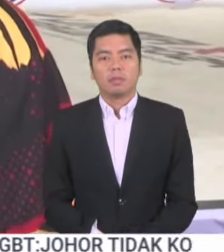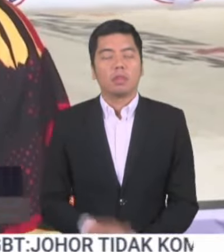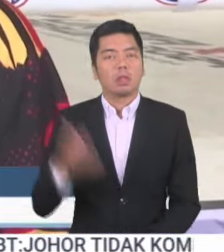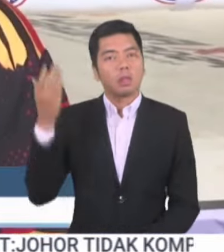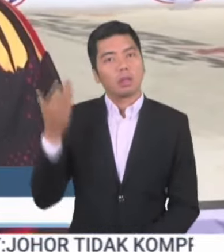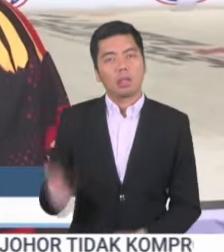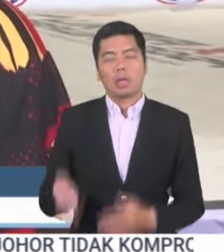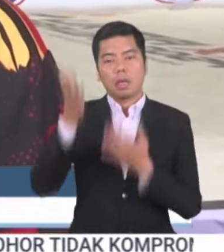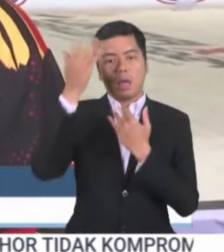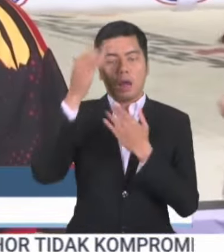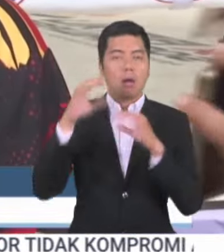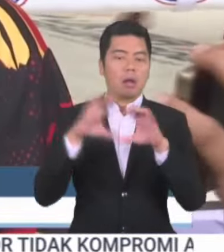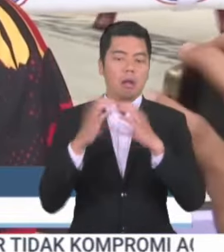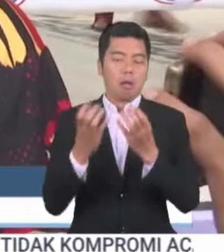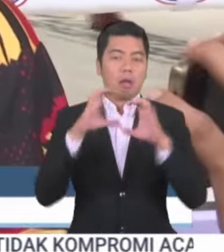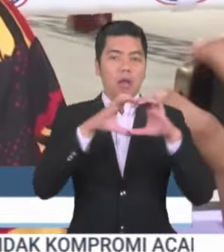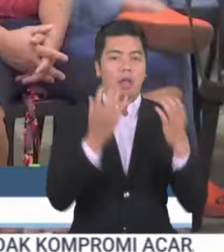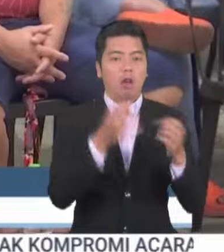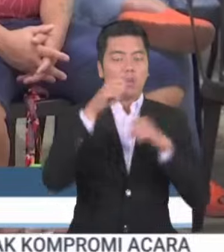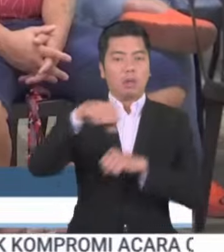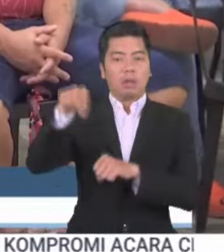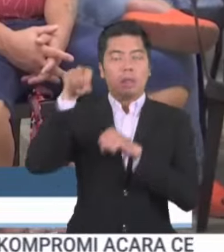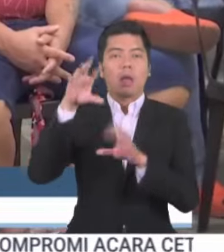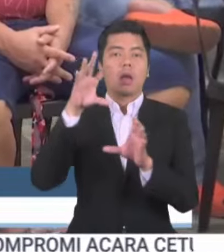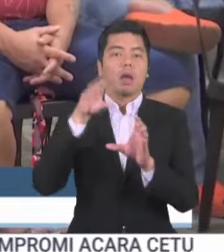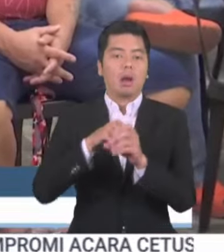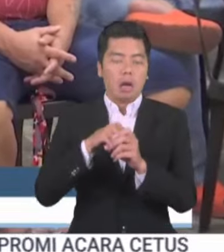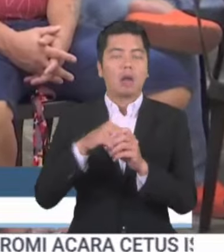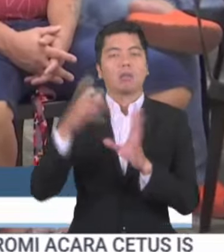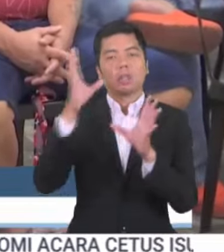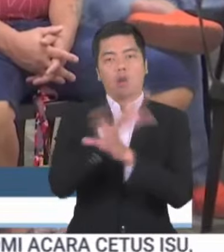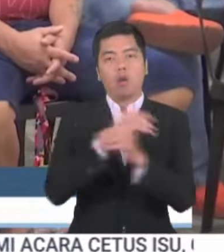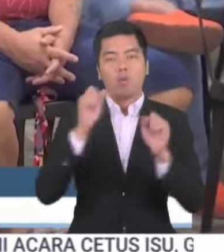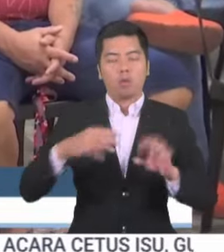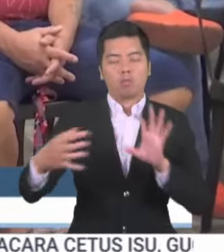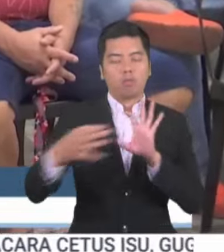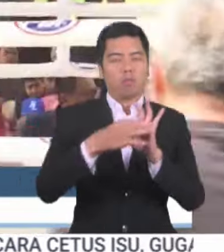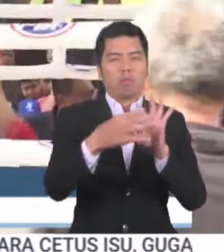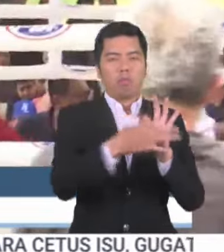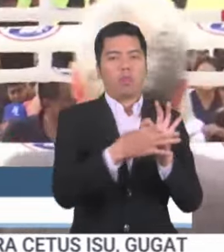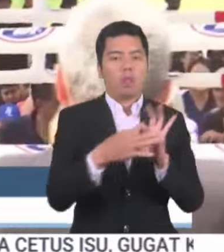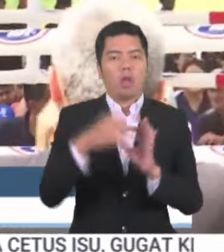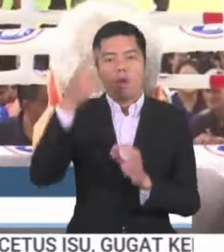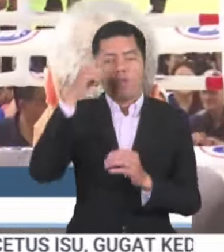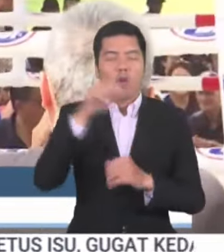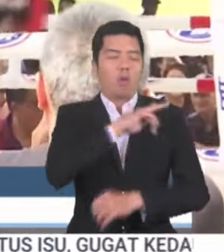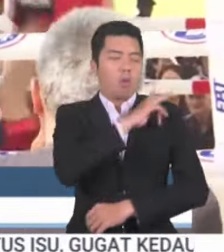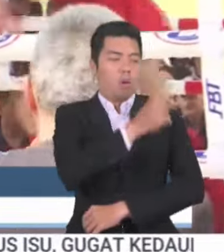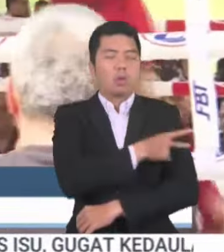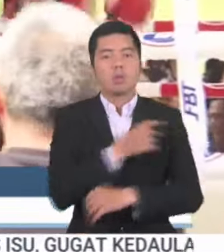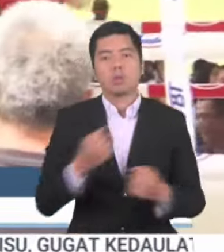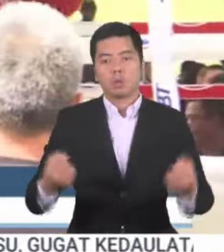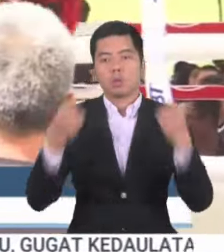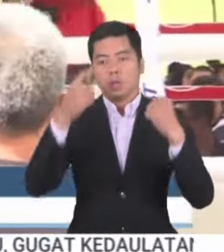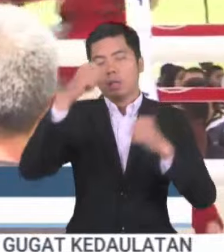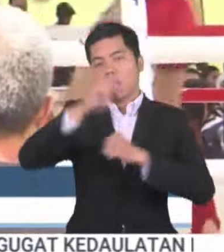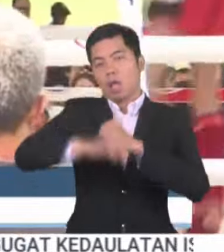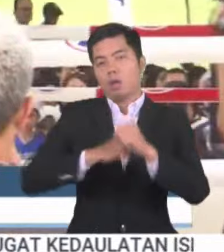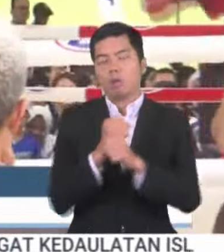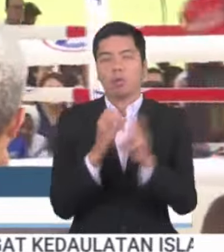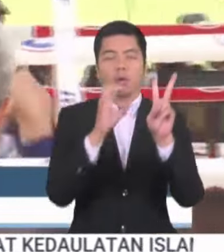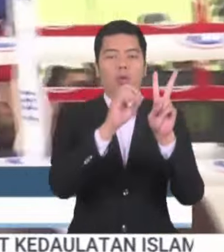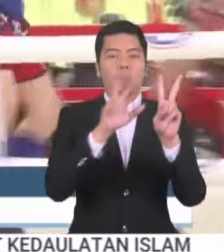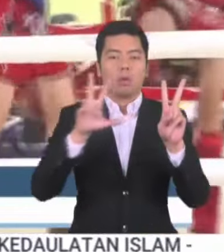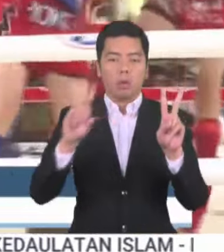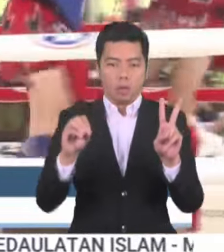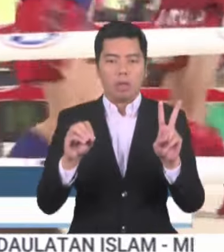Beliau berharap kelab-kelab Muay Thai di seluruh Sarawak terus bekerjasama untuk mencapai status kuasa sukan negara menjelang 2030